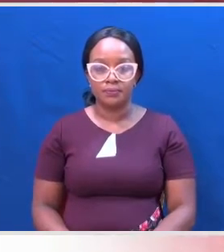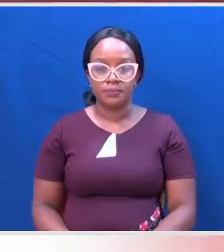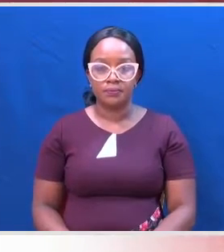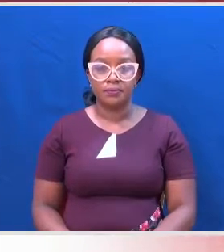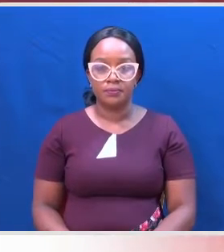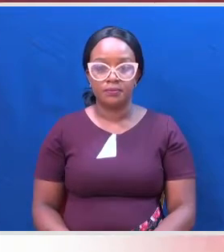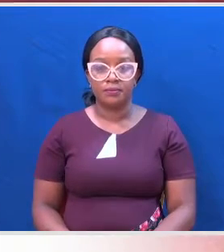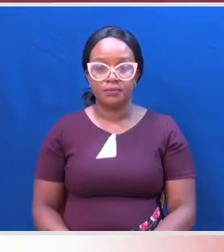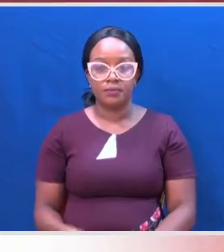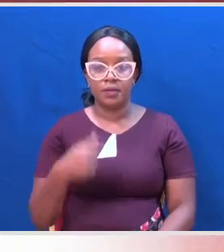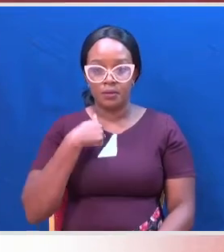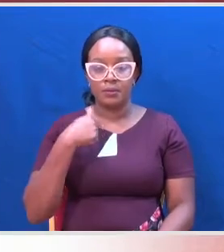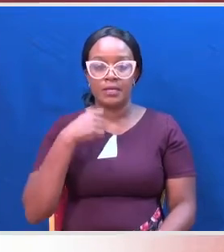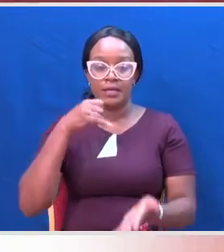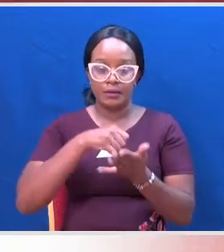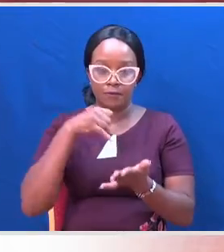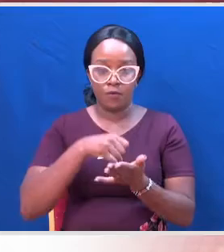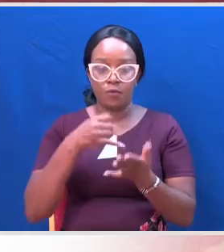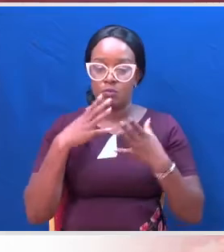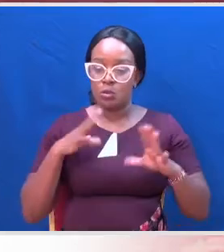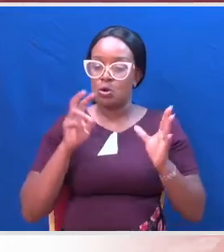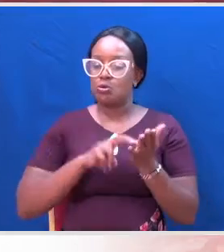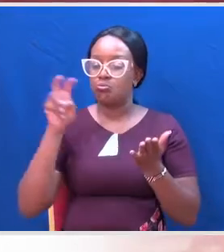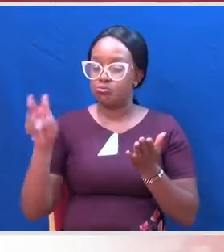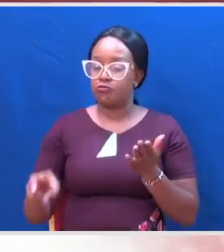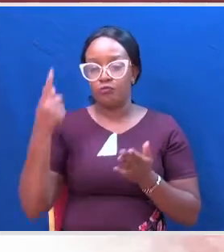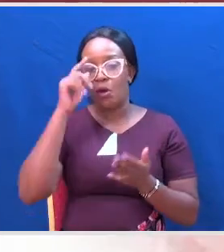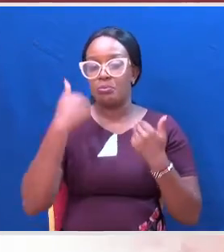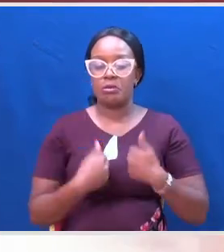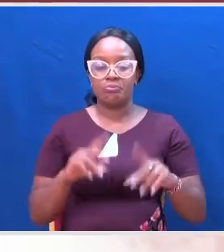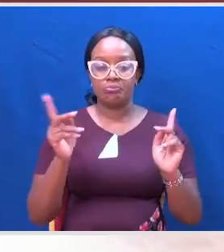mimi sijauliza mtu yote to step down for me.